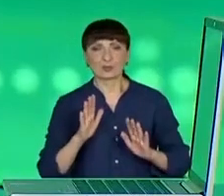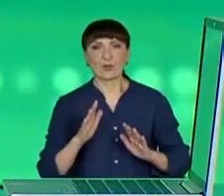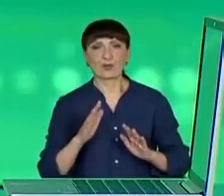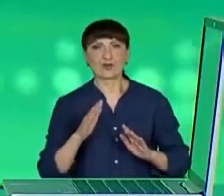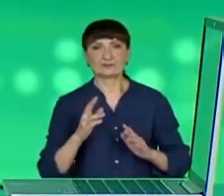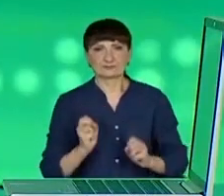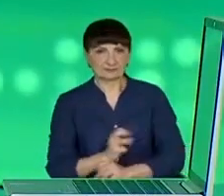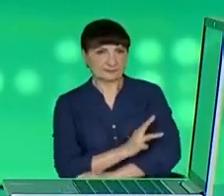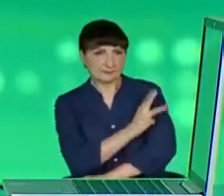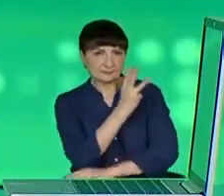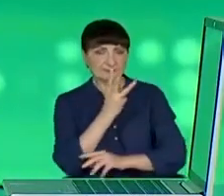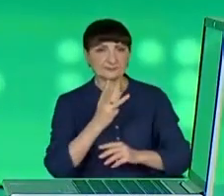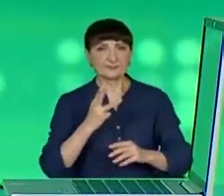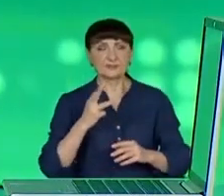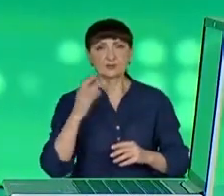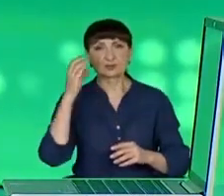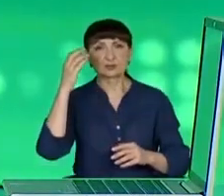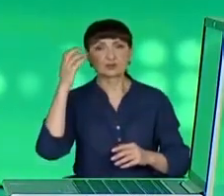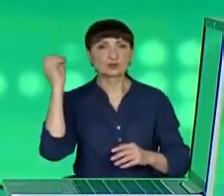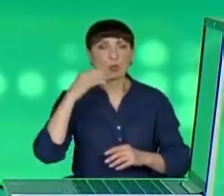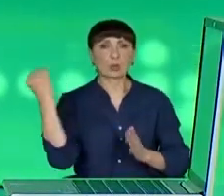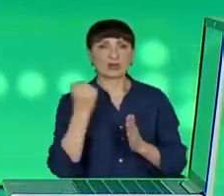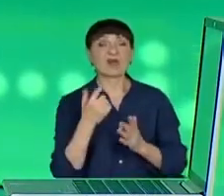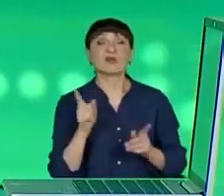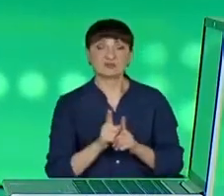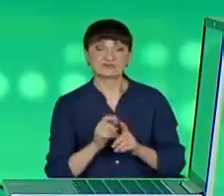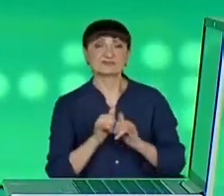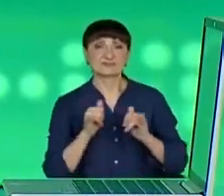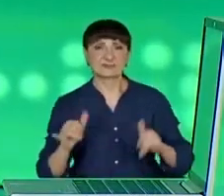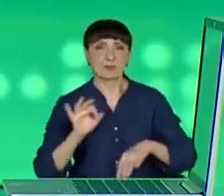обгоревшая кожа или солнечный удар, но и усилитель различных кишечных инфекций.